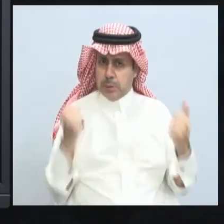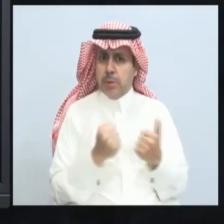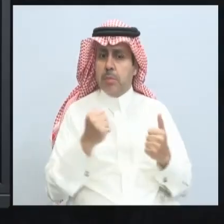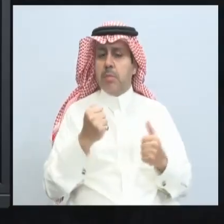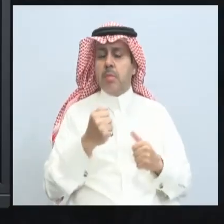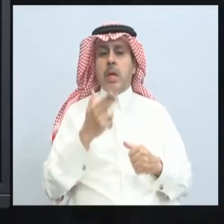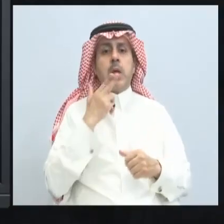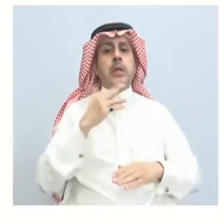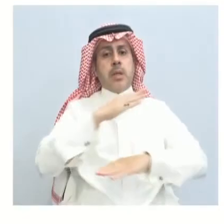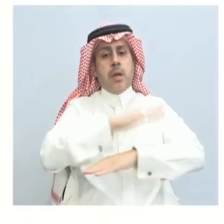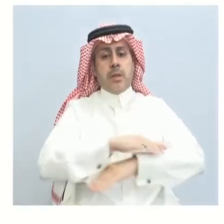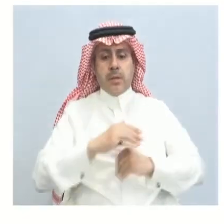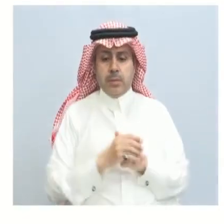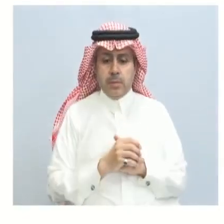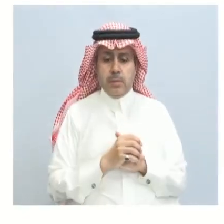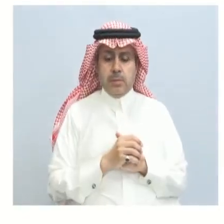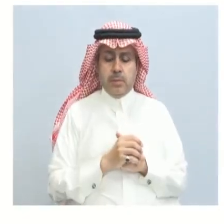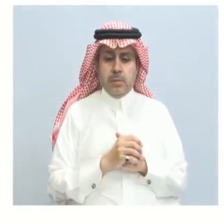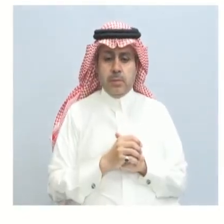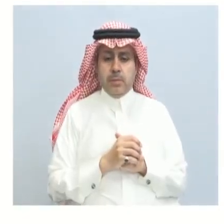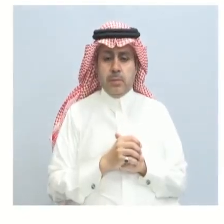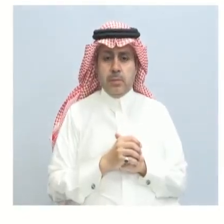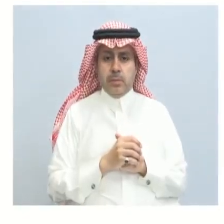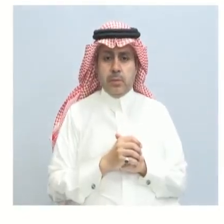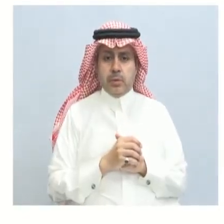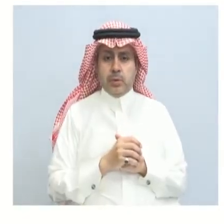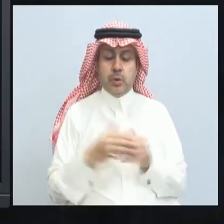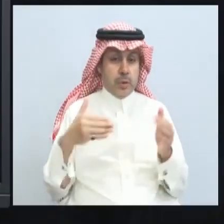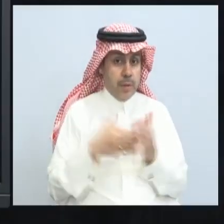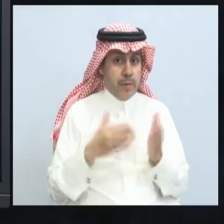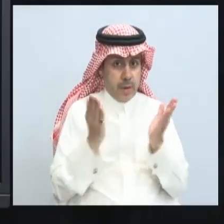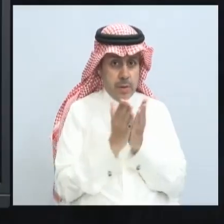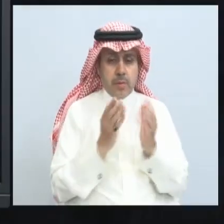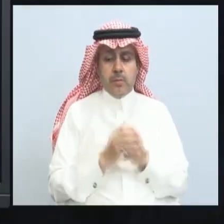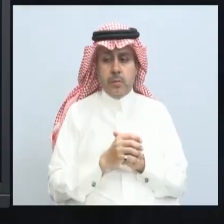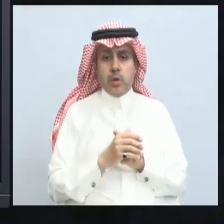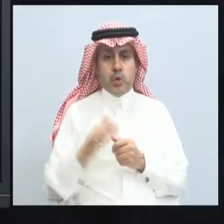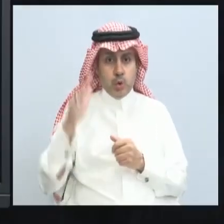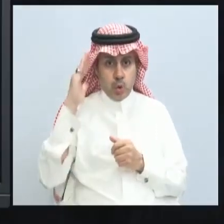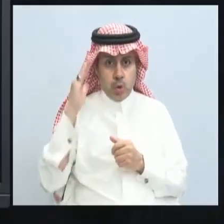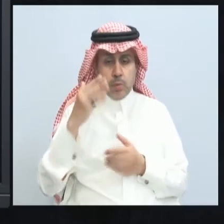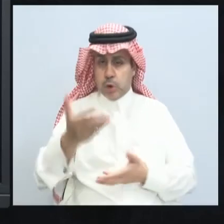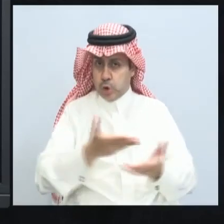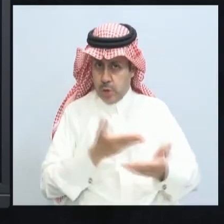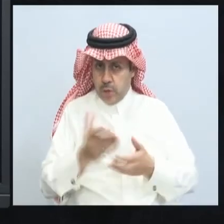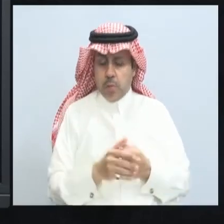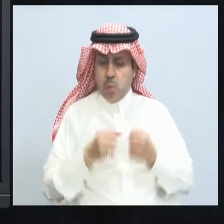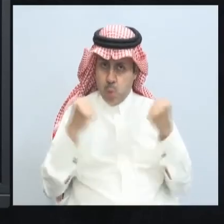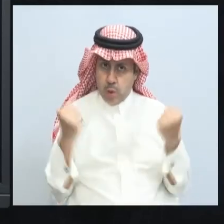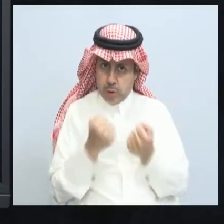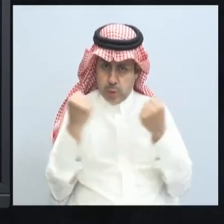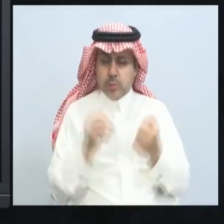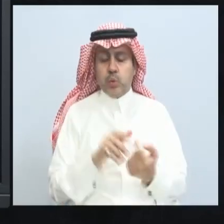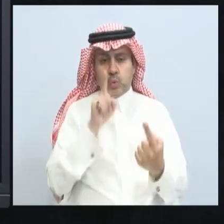الاخلاق بهذه الاخلاق الاسلاميه الحسنه بهذا نكون وله الحمد انتهينا اشكر لكم تفاعلكم وحرصكم